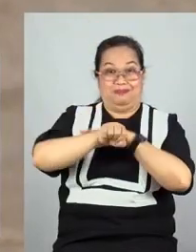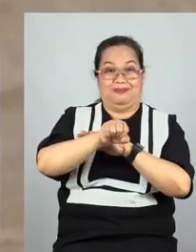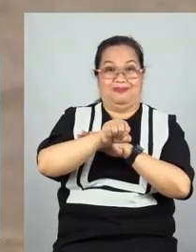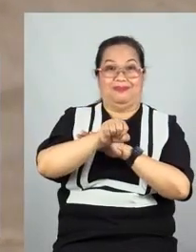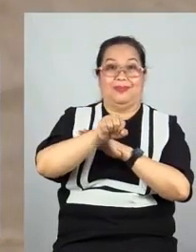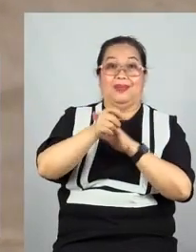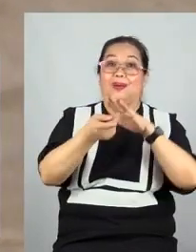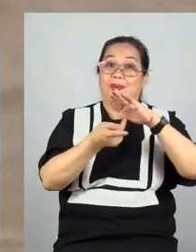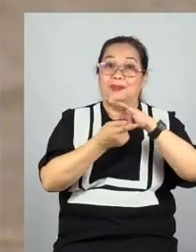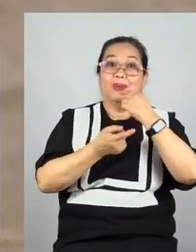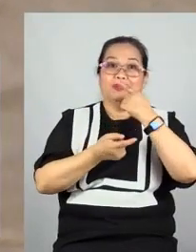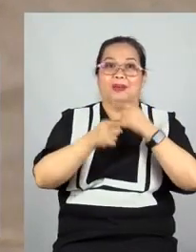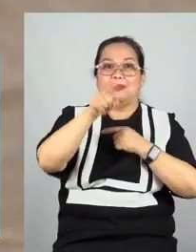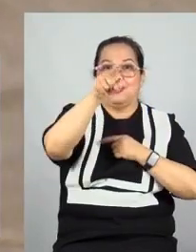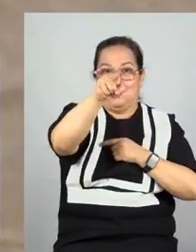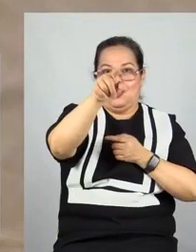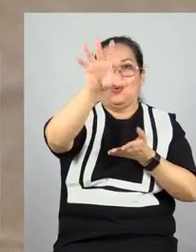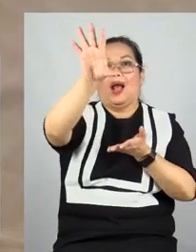gayahin niyo siya.